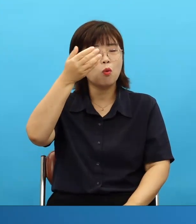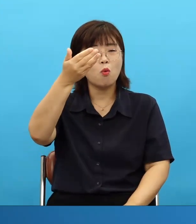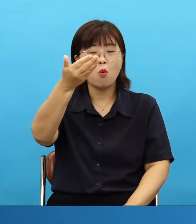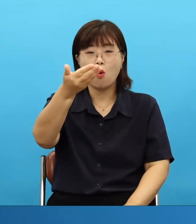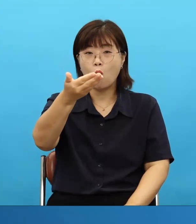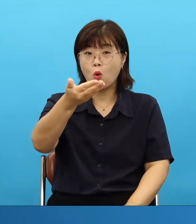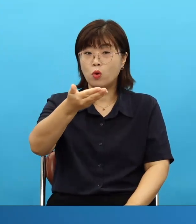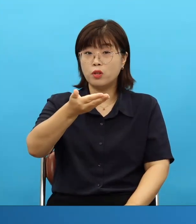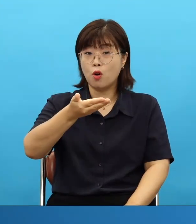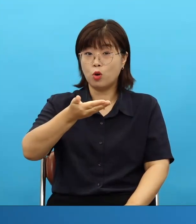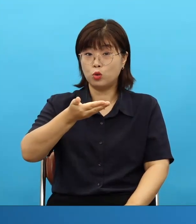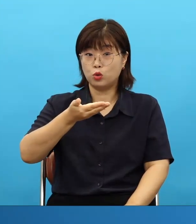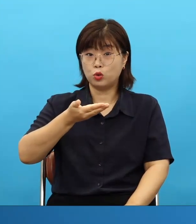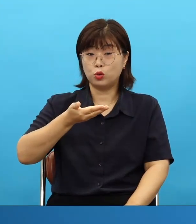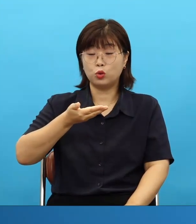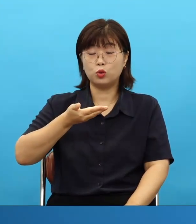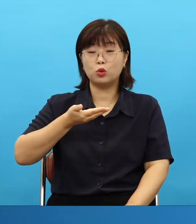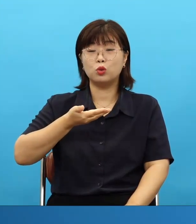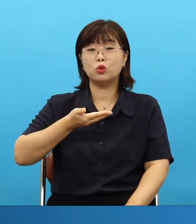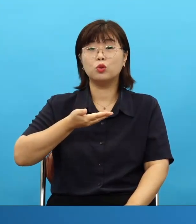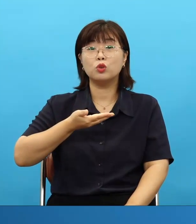밝히